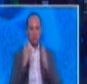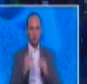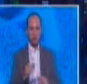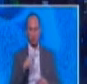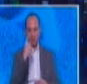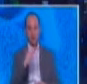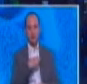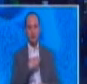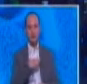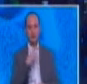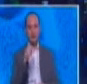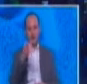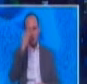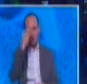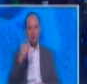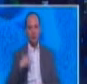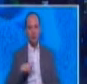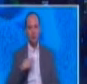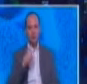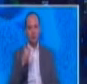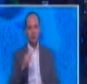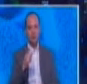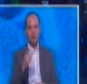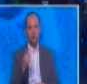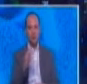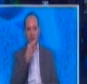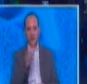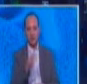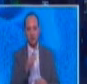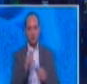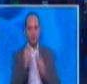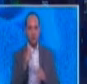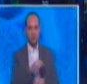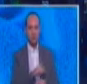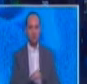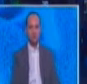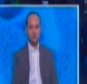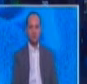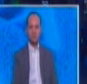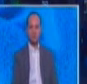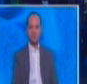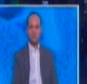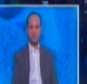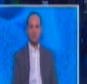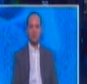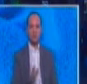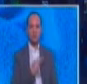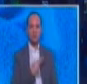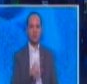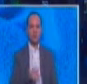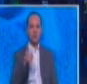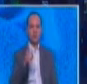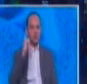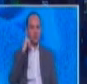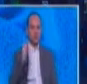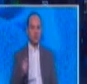ötürü kendilerine bu hastalara özel bir imkan veya özel bir izin tanınıyor mu bu süreçte? Biz bakanlığa